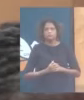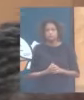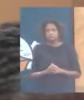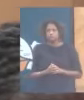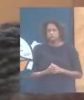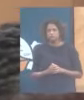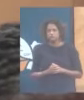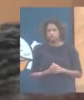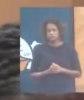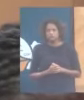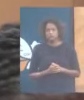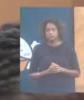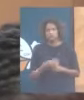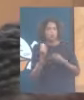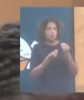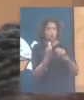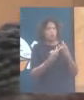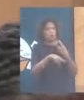des réponses dilatoires.